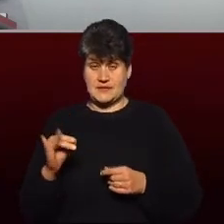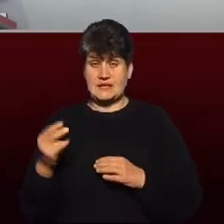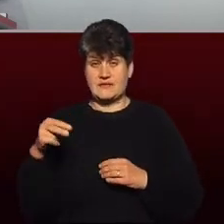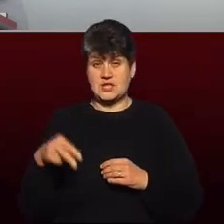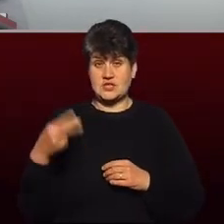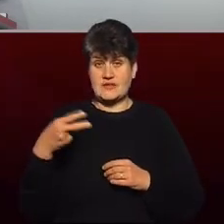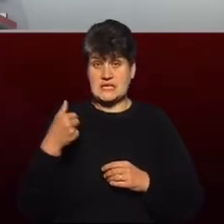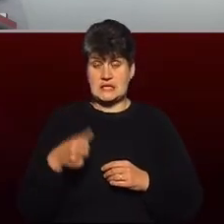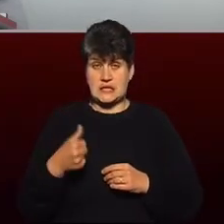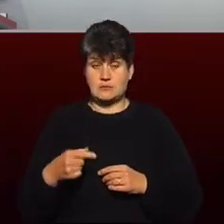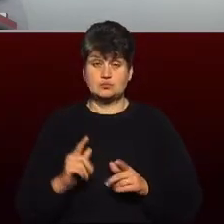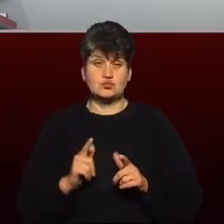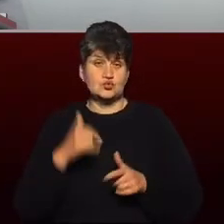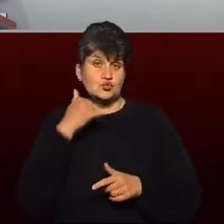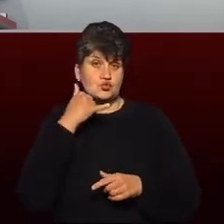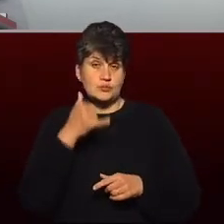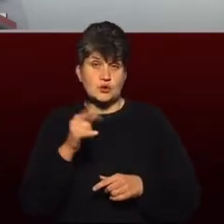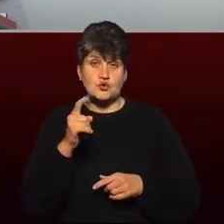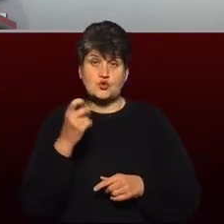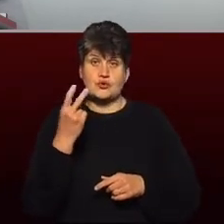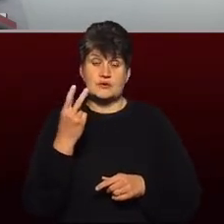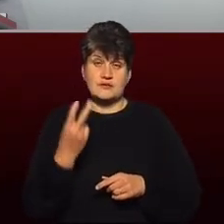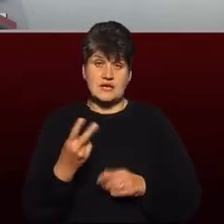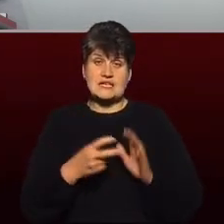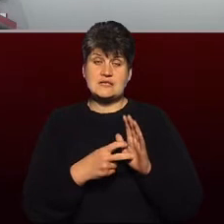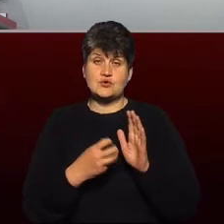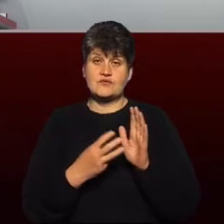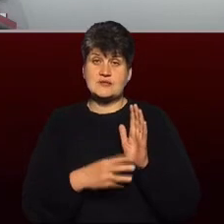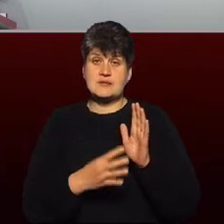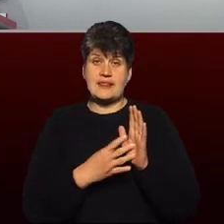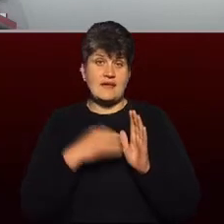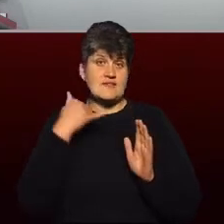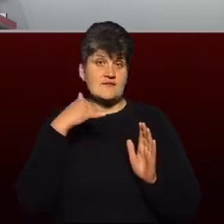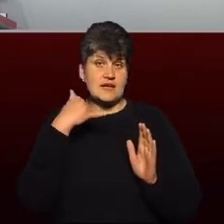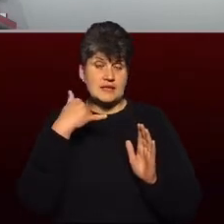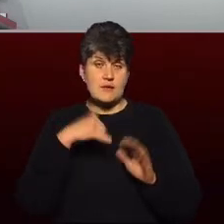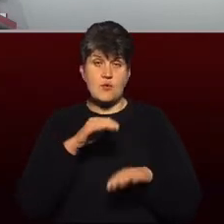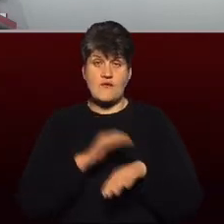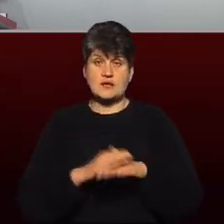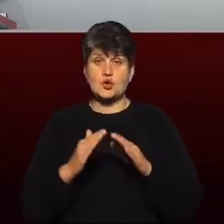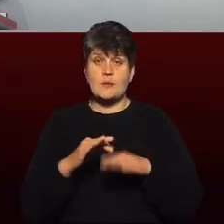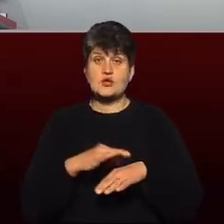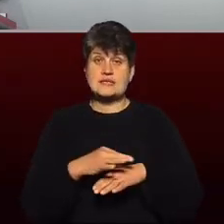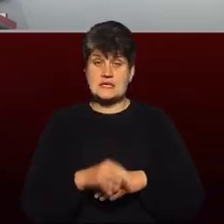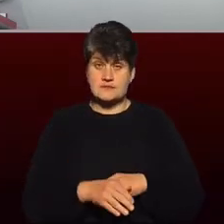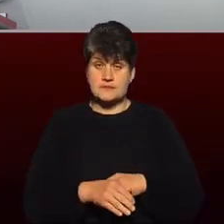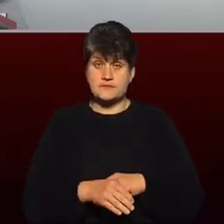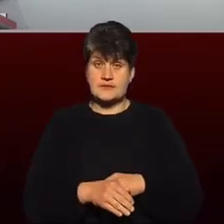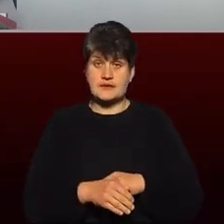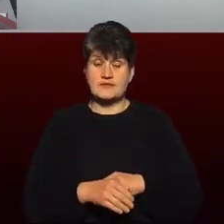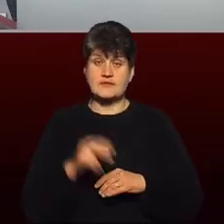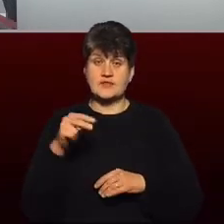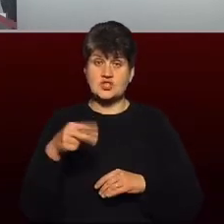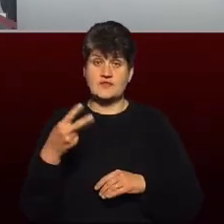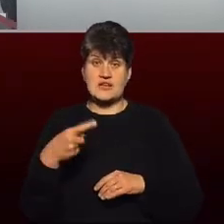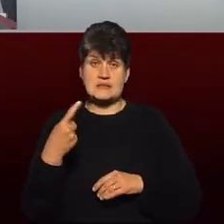рік поступило на лінію 102 789 викликів про факти домашнього насильства. За 2021